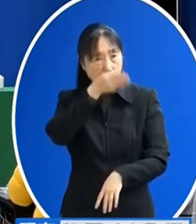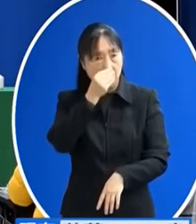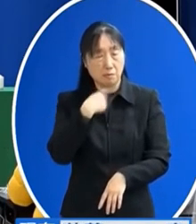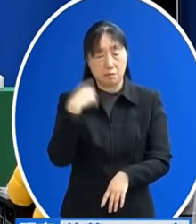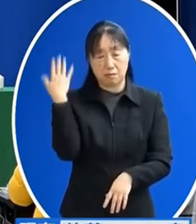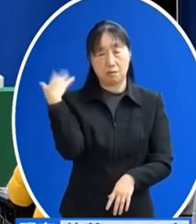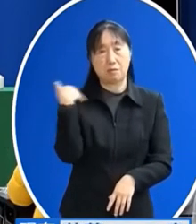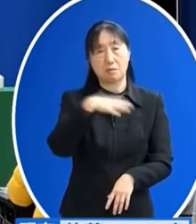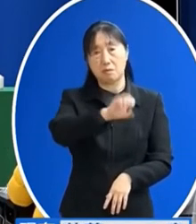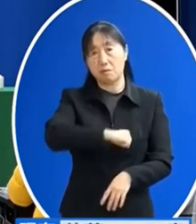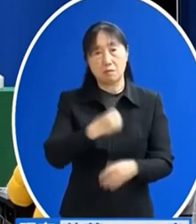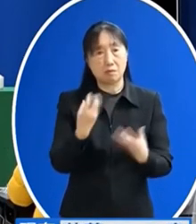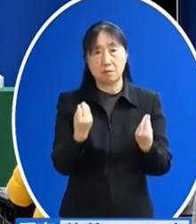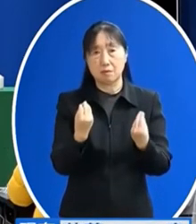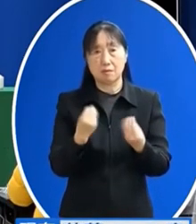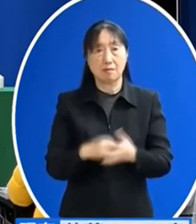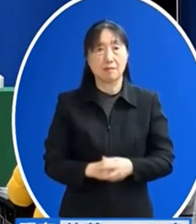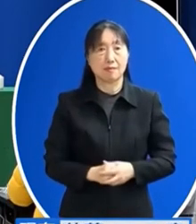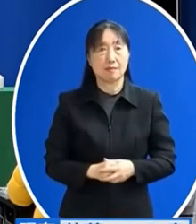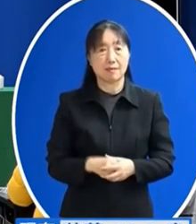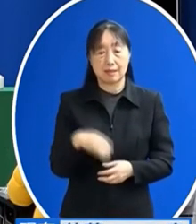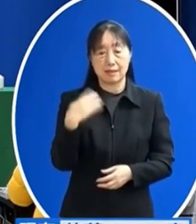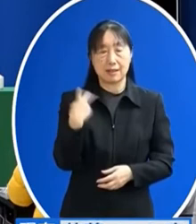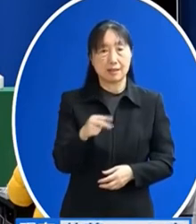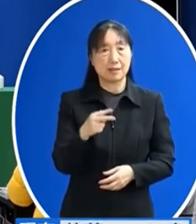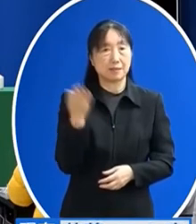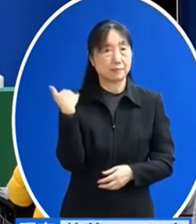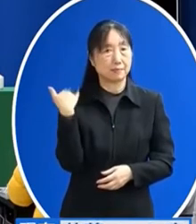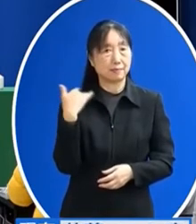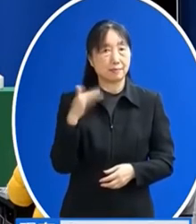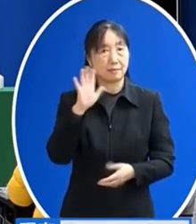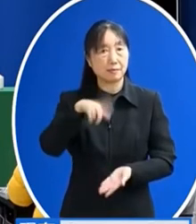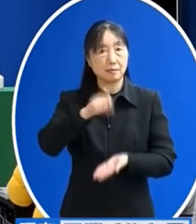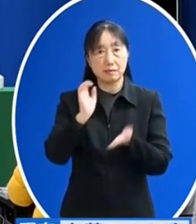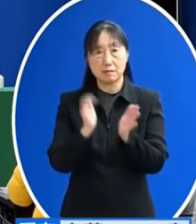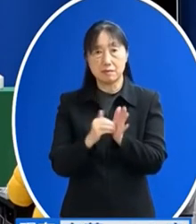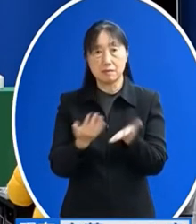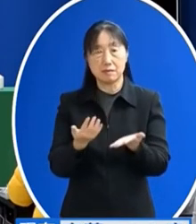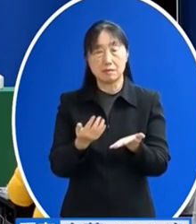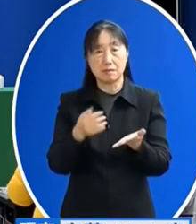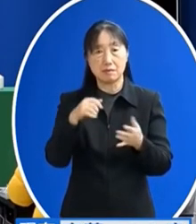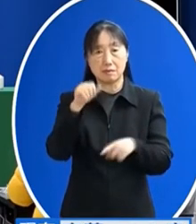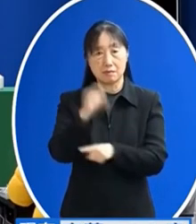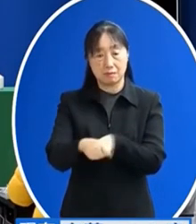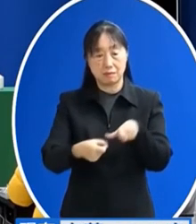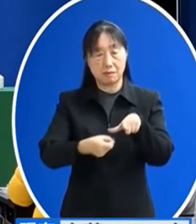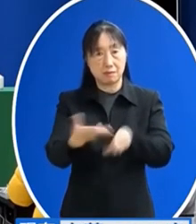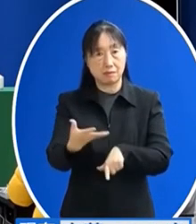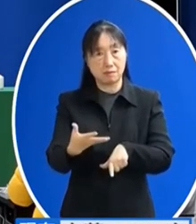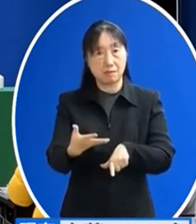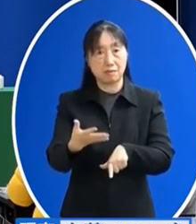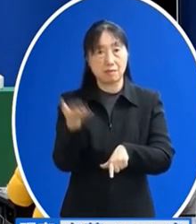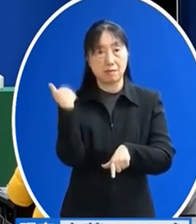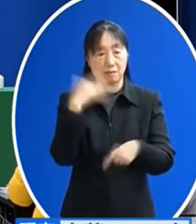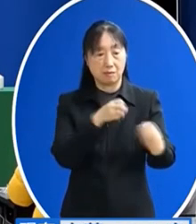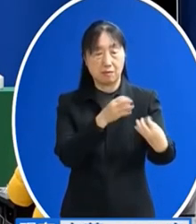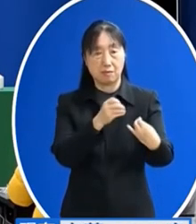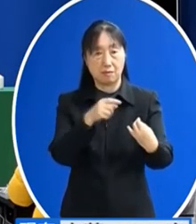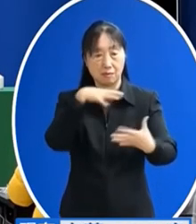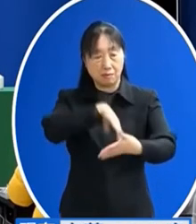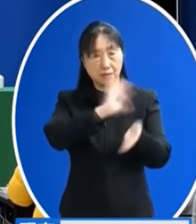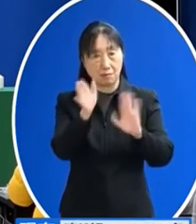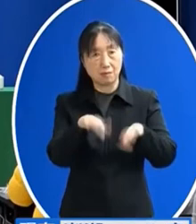有拿到这个疫苗？那第二个就是说，之前有提到说可以愿意来公开当初的一些谈判的一个内